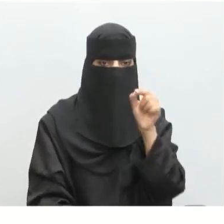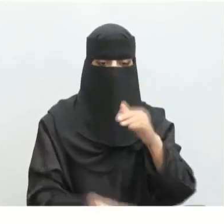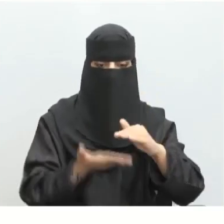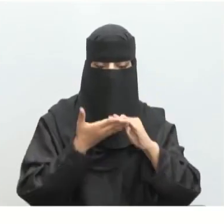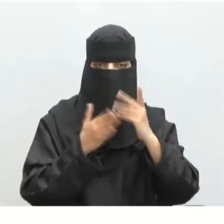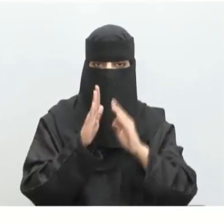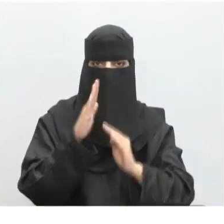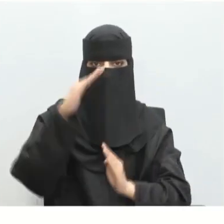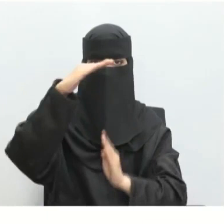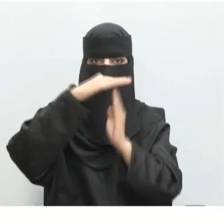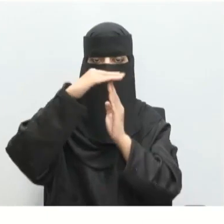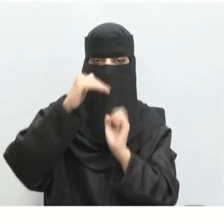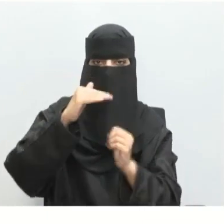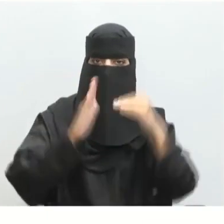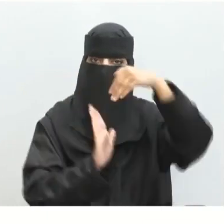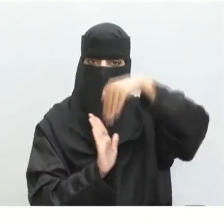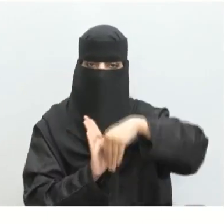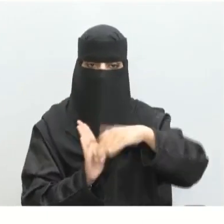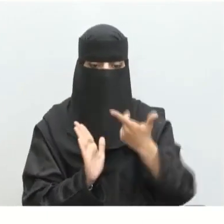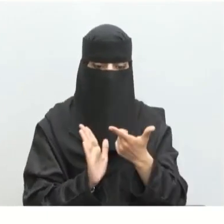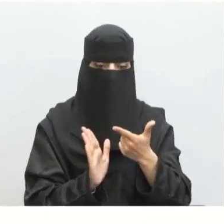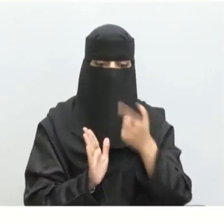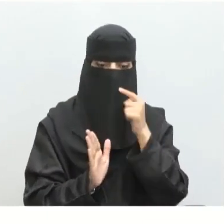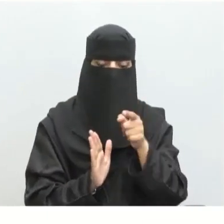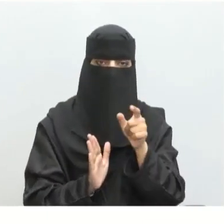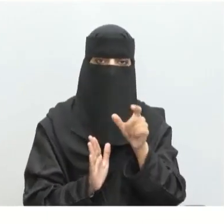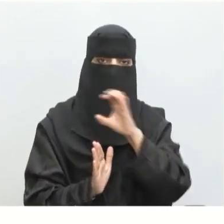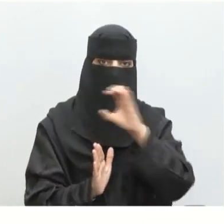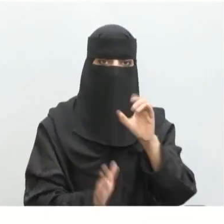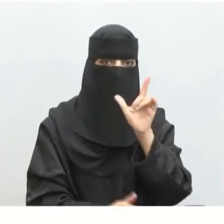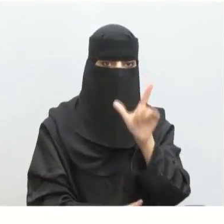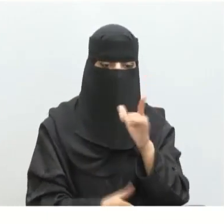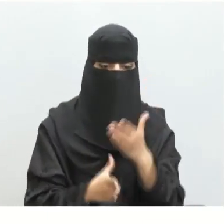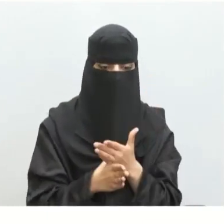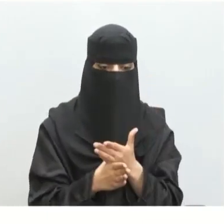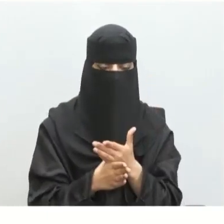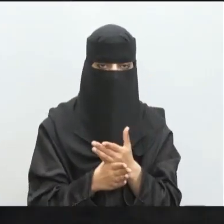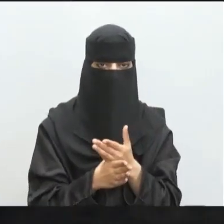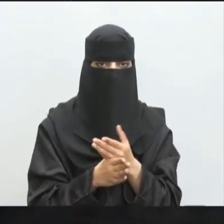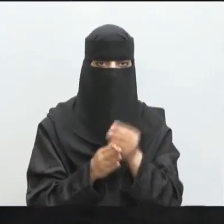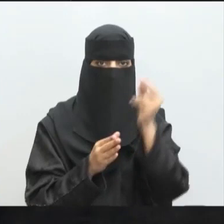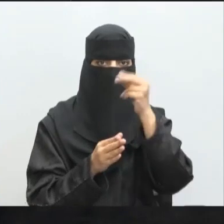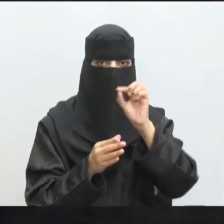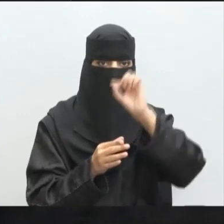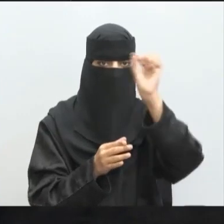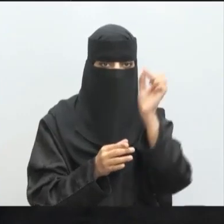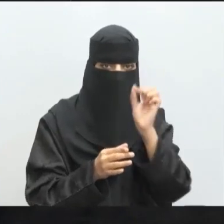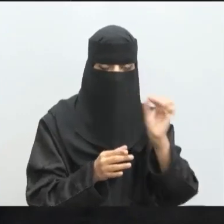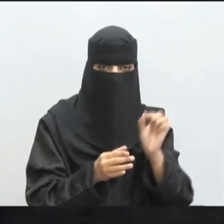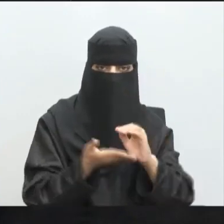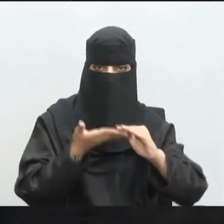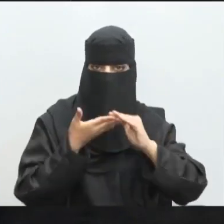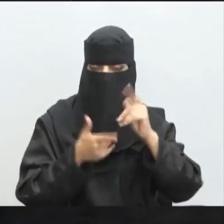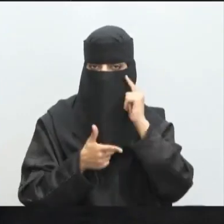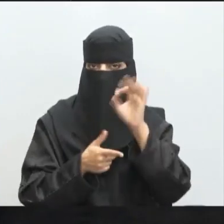ام خاطئه احسنتم رائعين العباره صصح يحه لان خطوط الكنتور هي تمثل